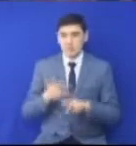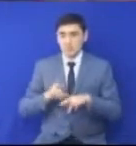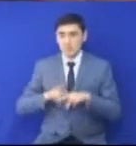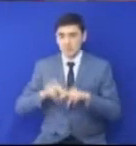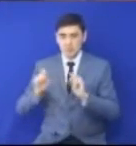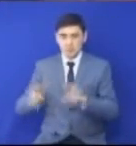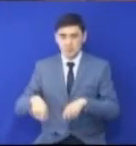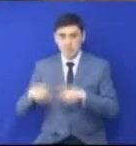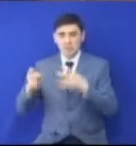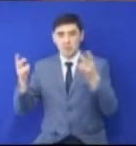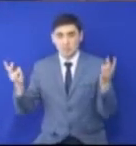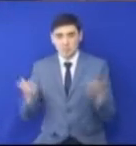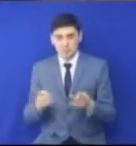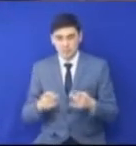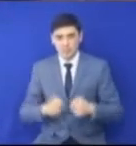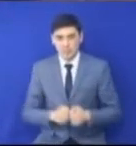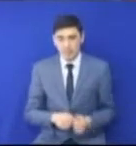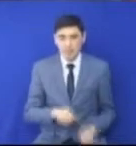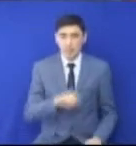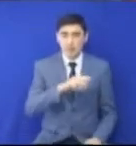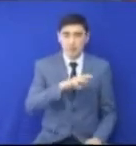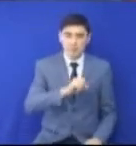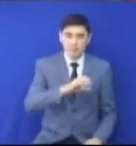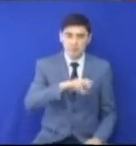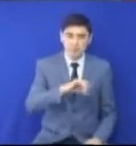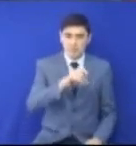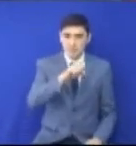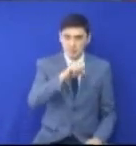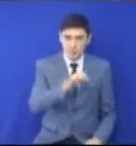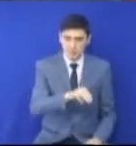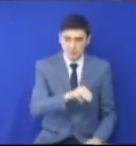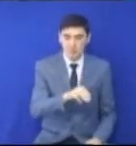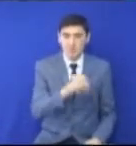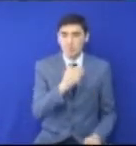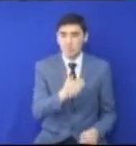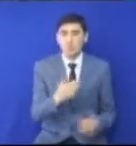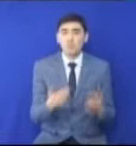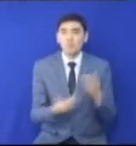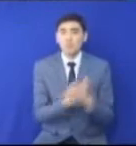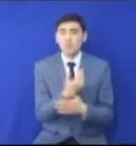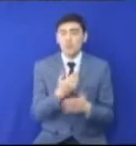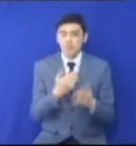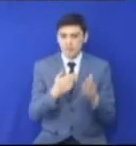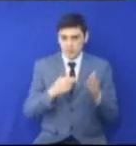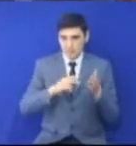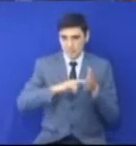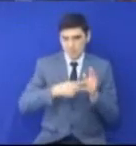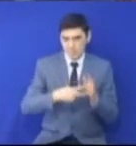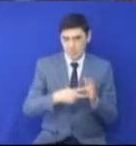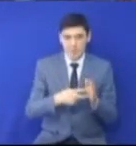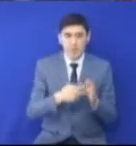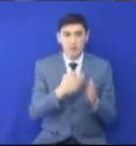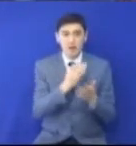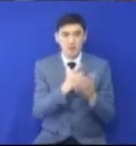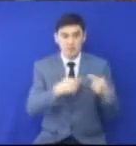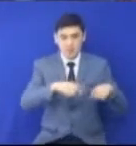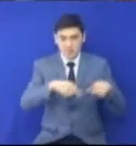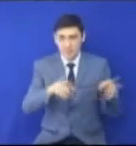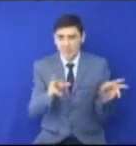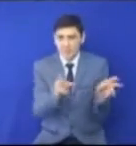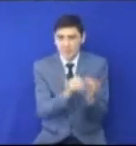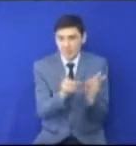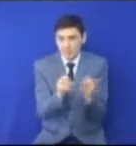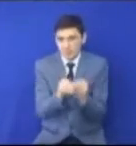болады. Мәслихаттың кезекті сессиясында қаланы басқарудың жаңа құрылымы ұсынылды. Ол бірқатар бөлімдерді бір-біріне қосу арқылы